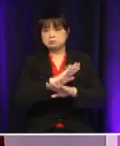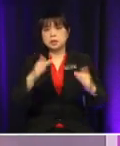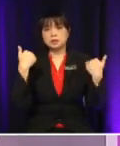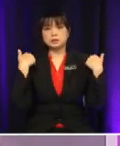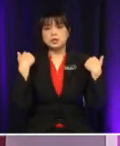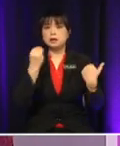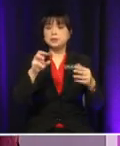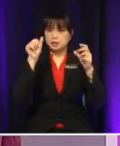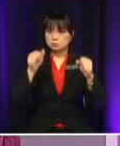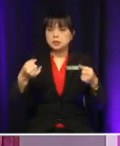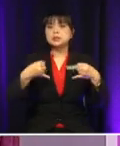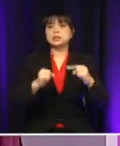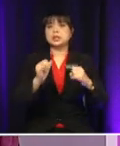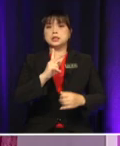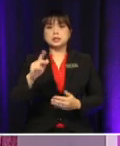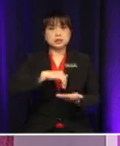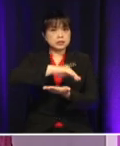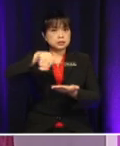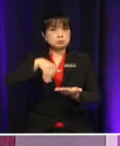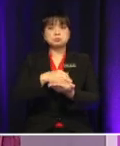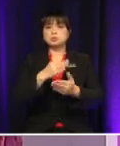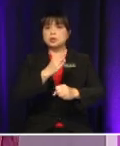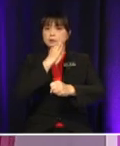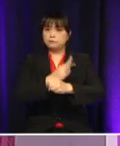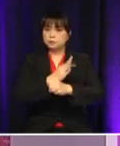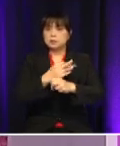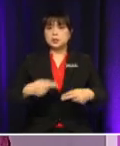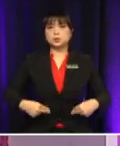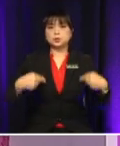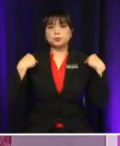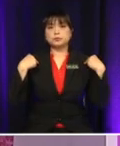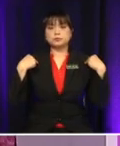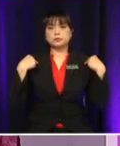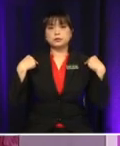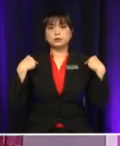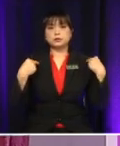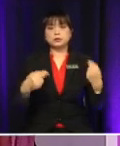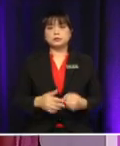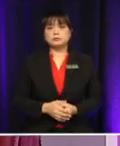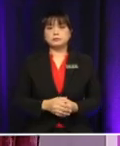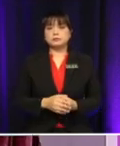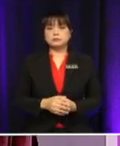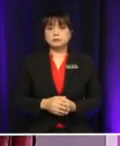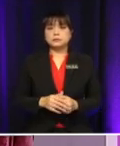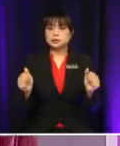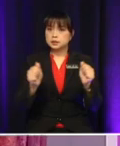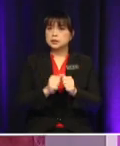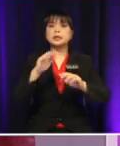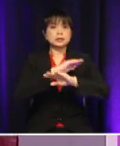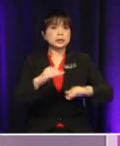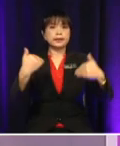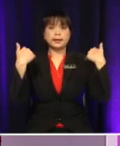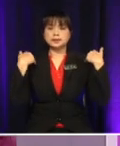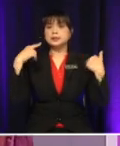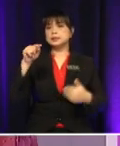semua fungsi hidup semua fungsi hidup 7 fungsi hidup mereka boleh jalankan tanpa tisu yang khusus